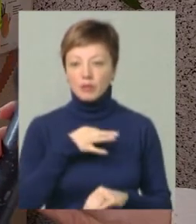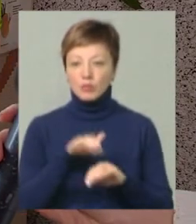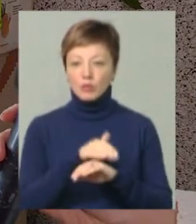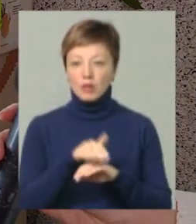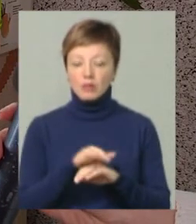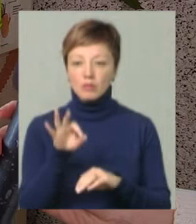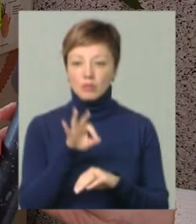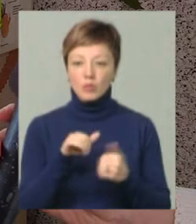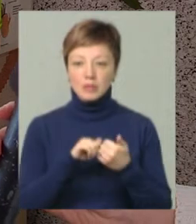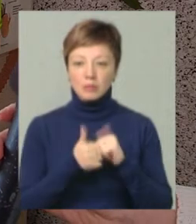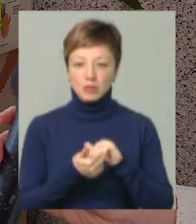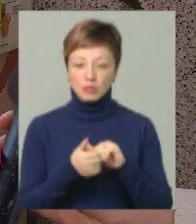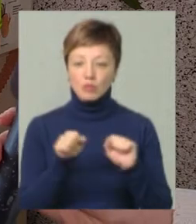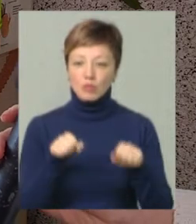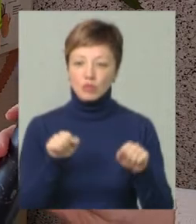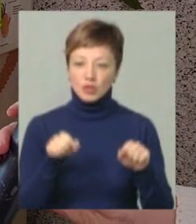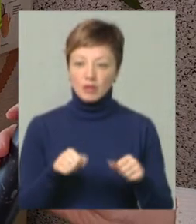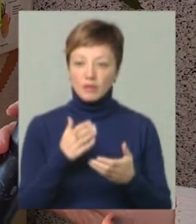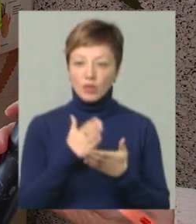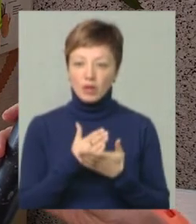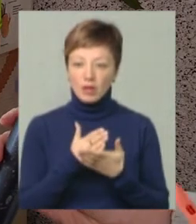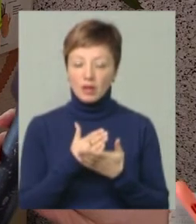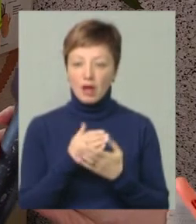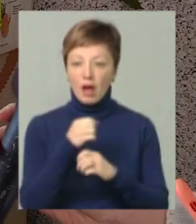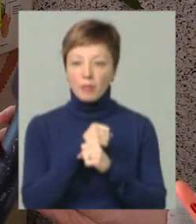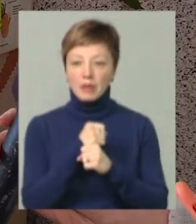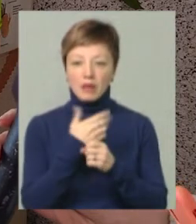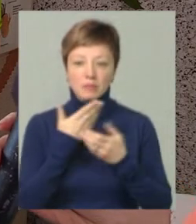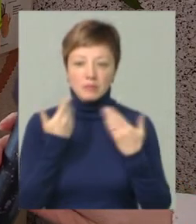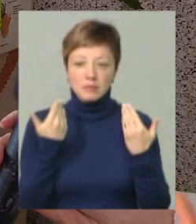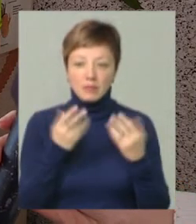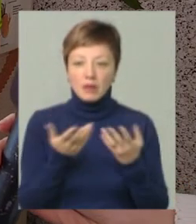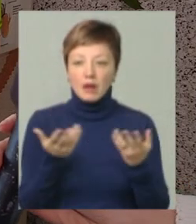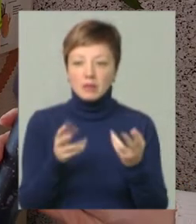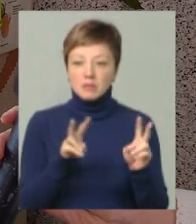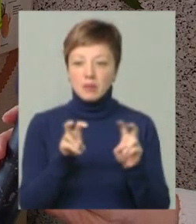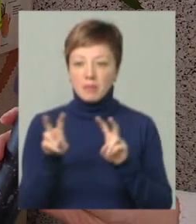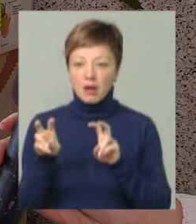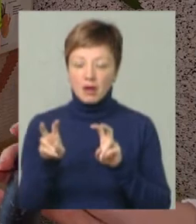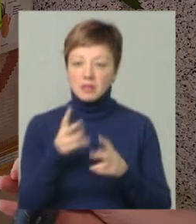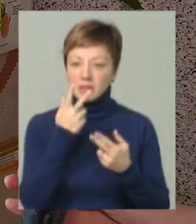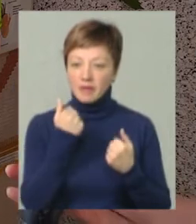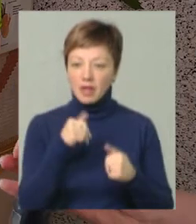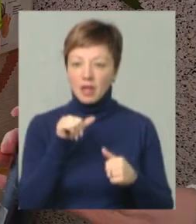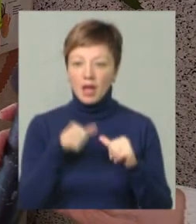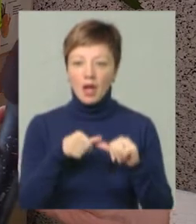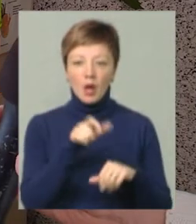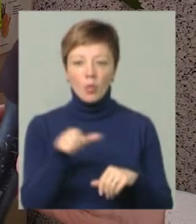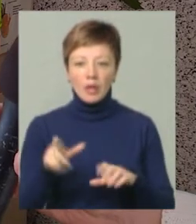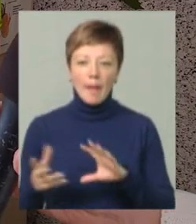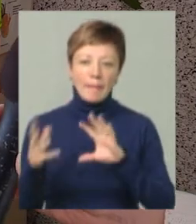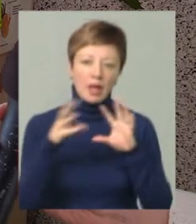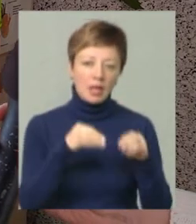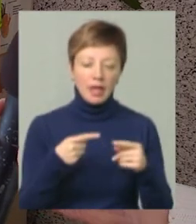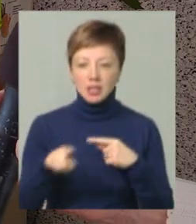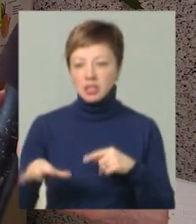щодо заміщення, можливо, якщо в аптеках відсутні якісь препарати, до яких звикли люди, наприклад, які переїхали з